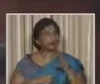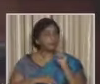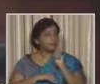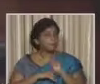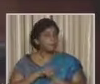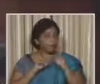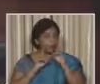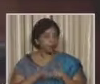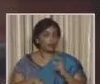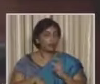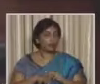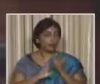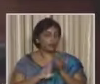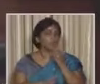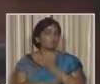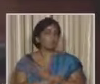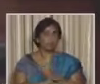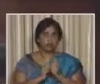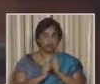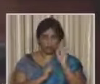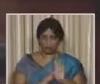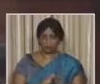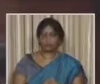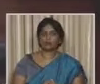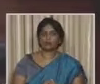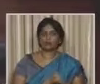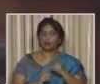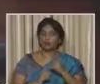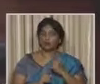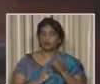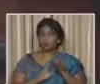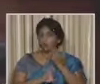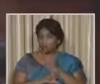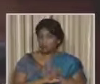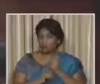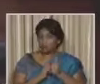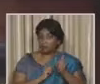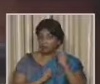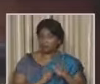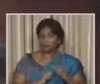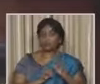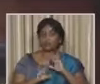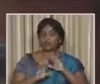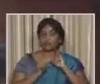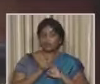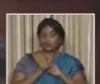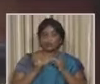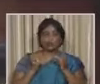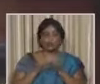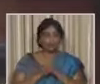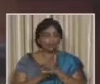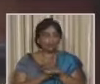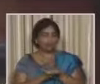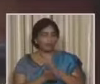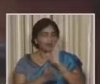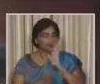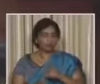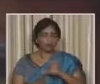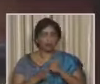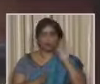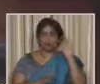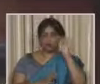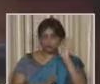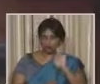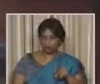முன்கூட்டியே இடம்பெற்று விட்டதாக கூறப்படுகின்றது. இந்த சம்பவங்கள் தொடர்பாக சஹரான் உள்ளிட்ட குழுவினருக்கிடையே ஒரு பிரிவினை